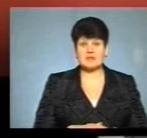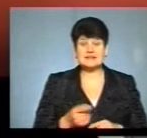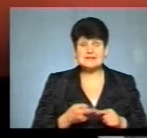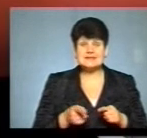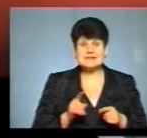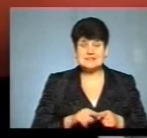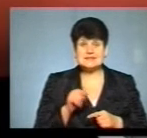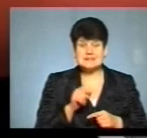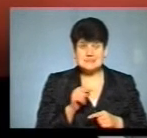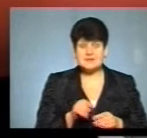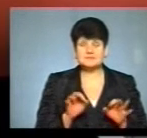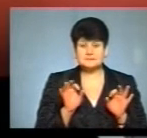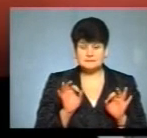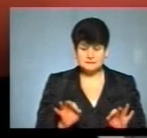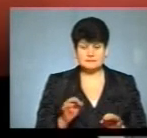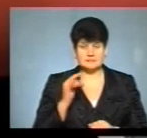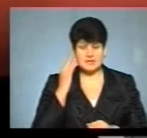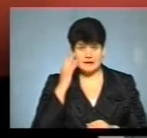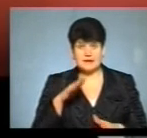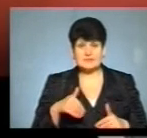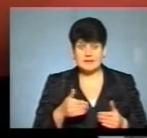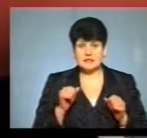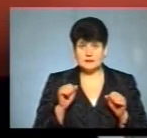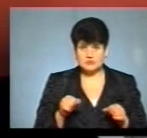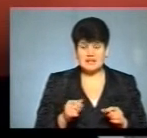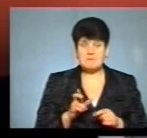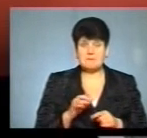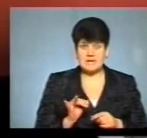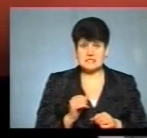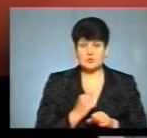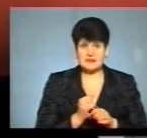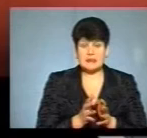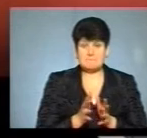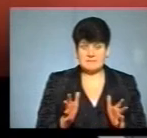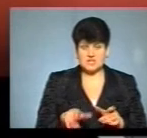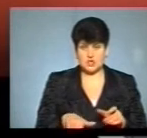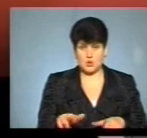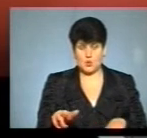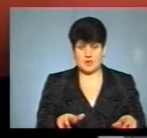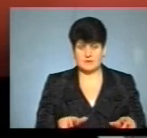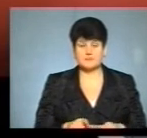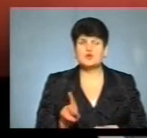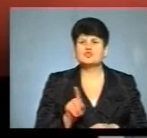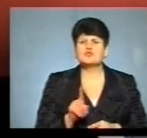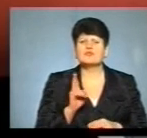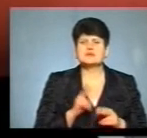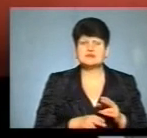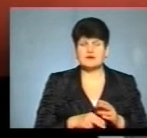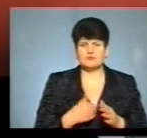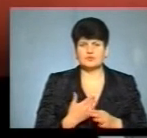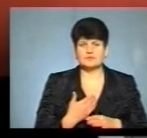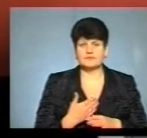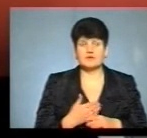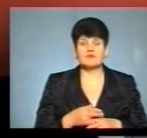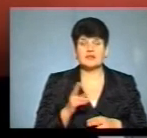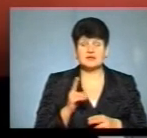ця раціональна ідея дала можливість би зробити більше доріг. Ну, що в кінцевому етапі? Ми розуміємо, так, яка